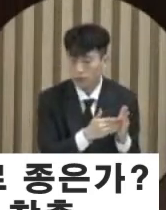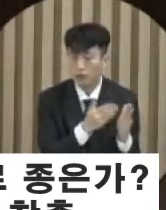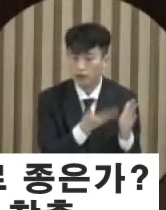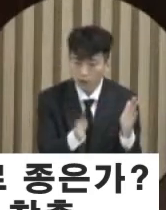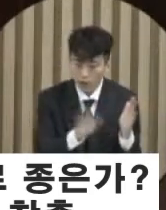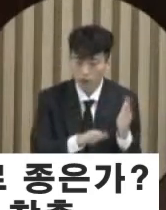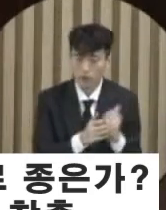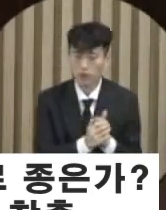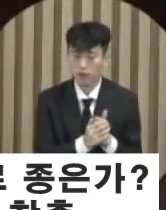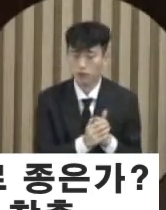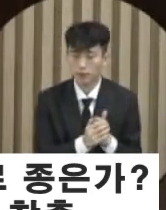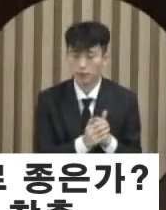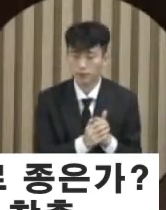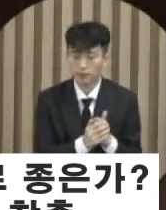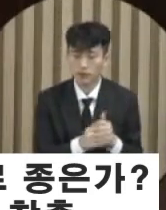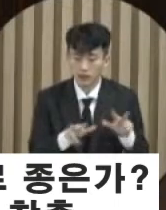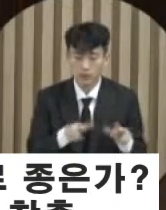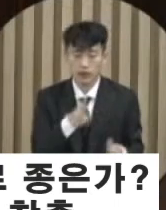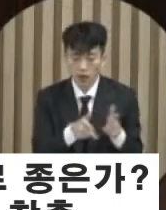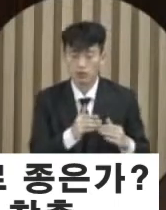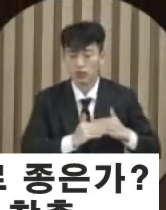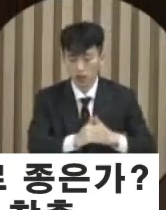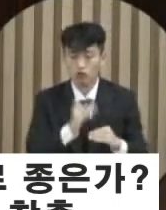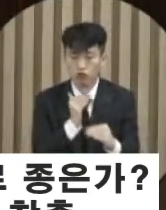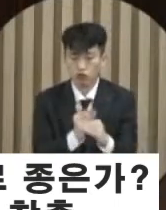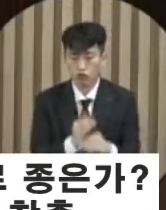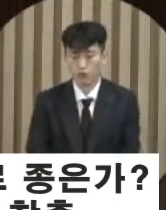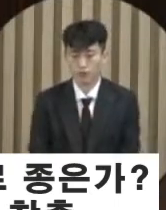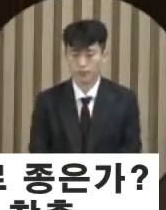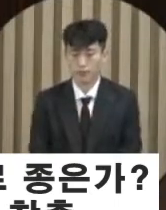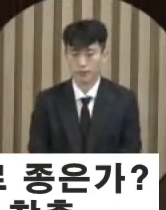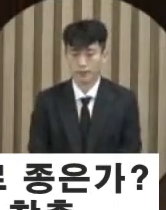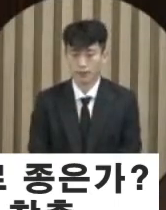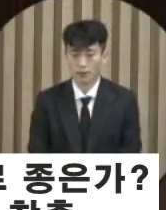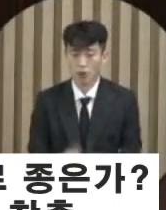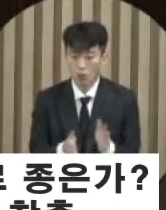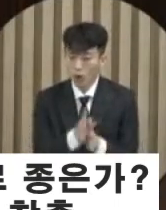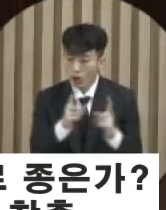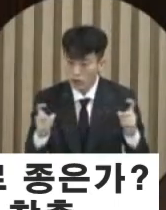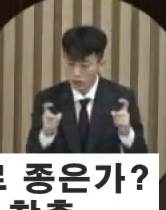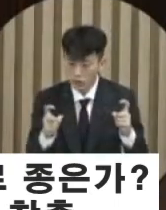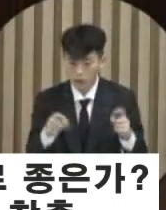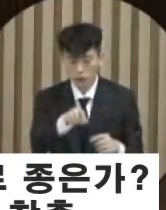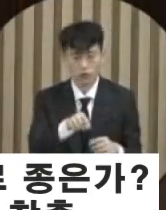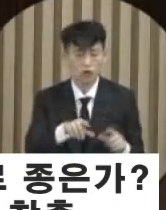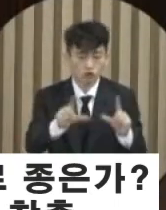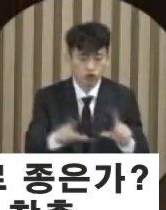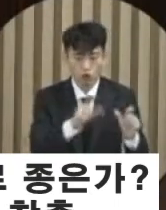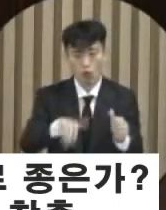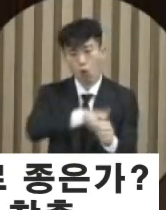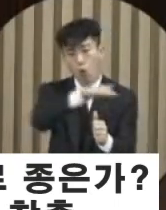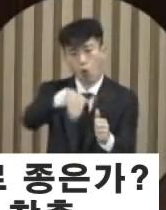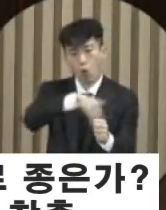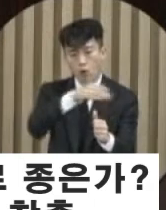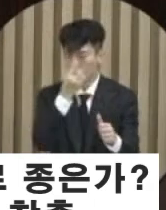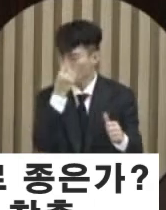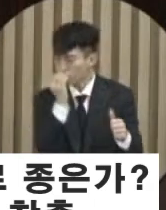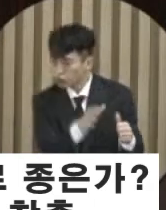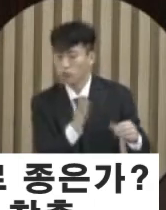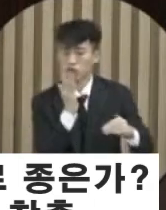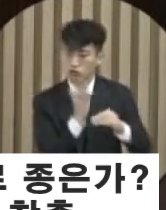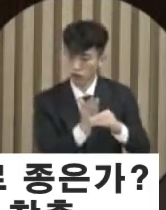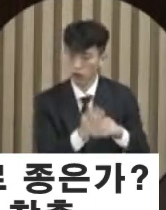여건 개선 사업을 진행 중에 있습니다. 우리 시는 시민들의 주거 환경에 손을 놓고 있는 실정이고 경기도가 나서서